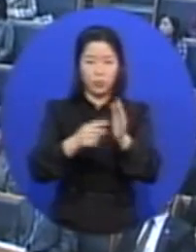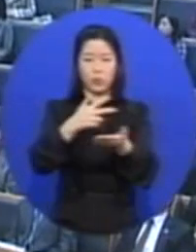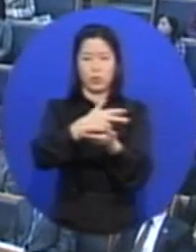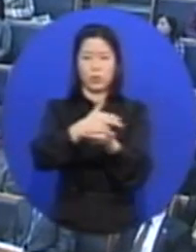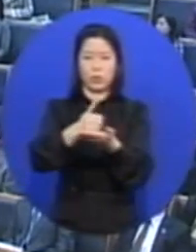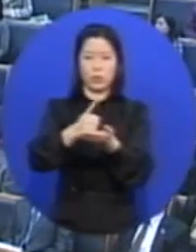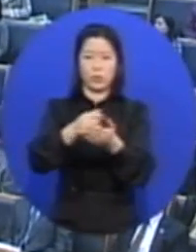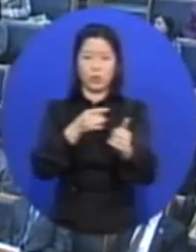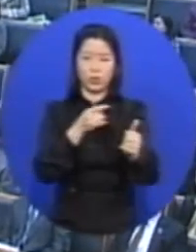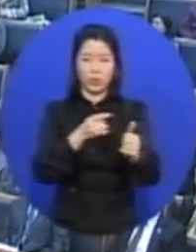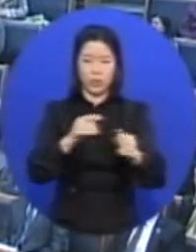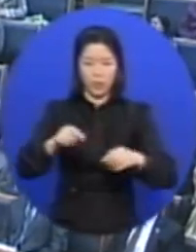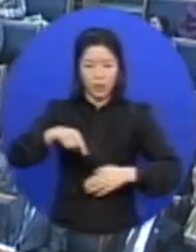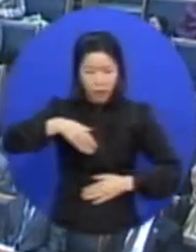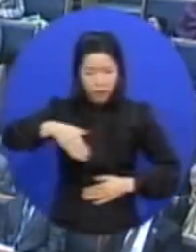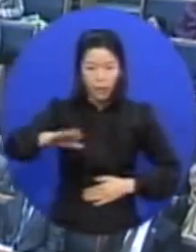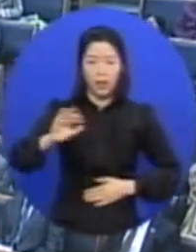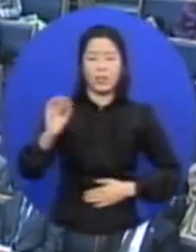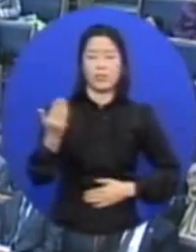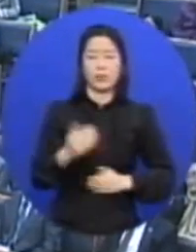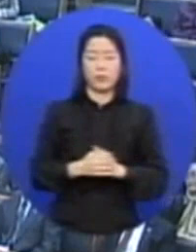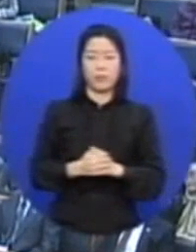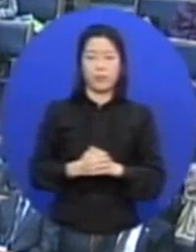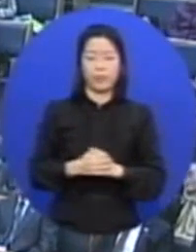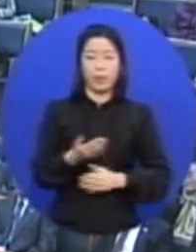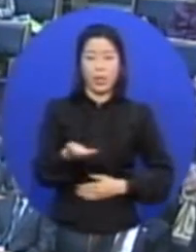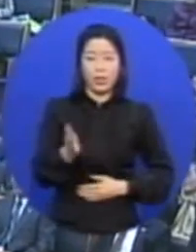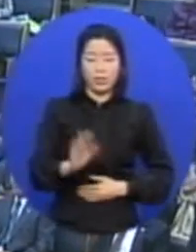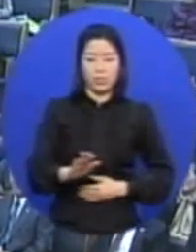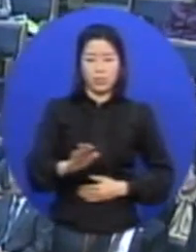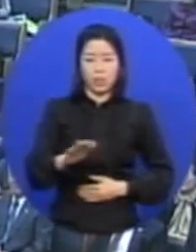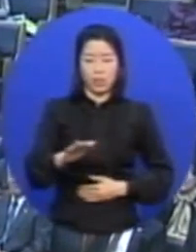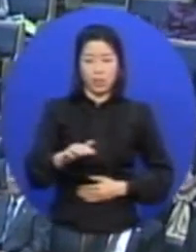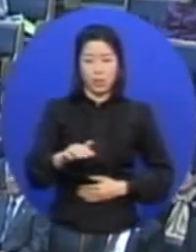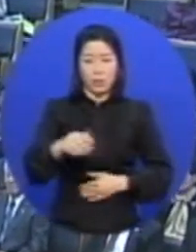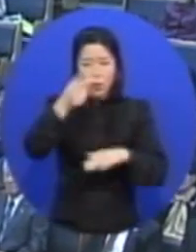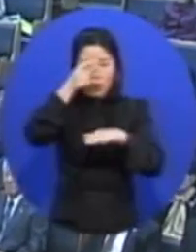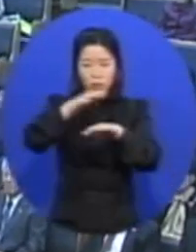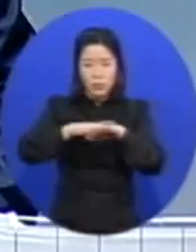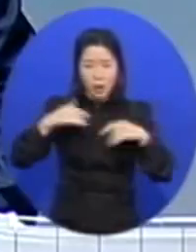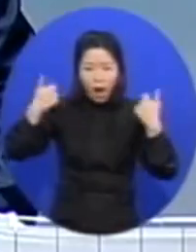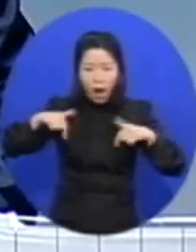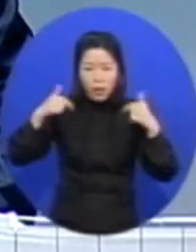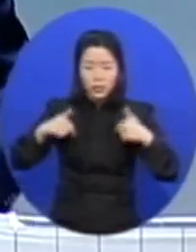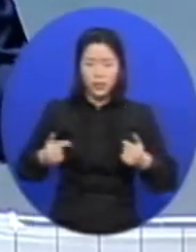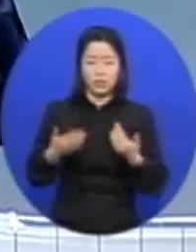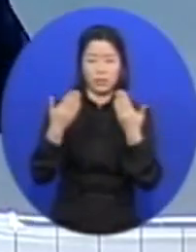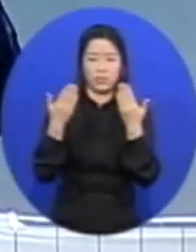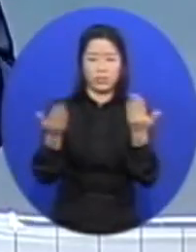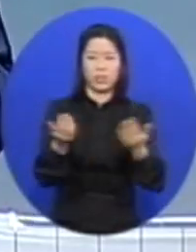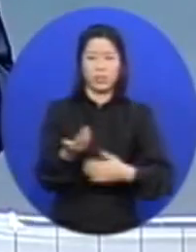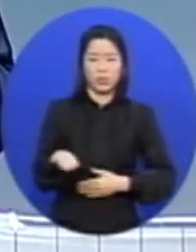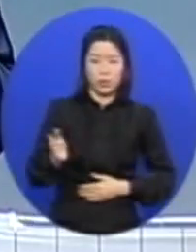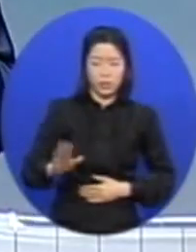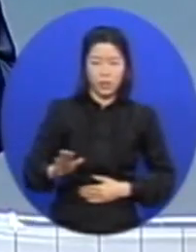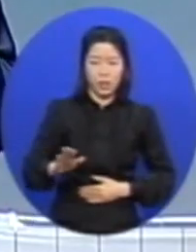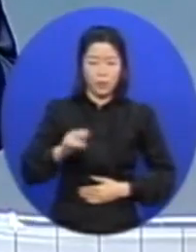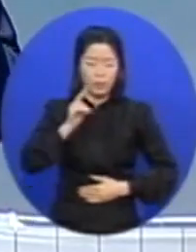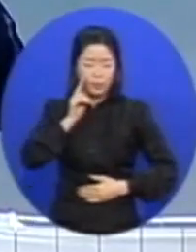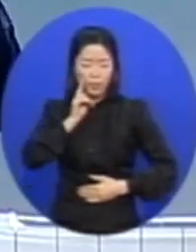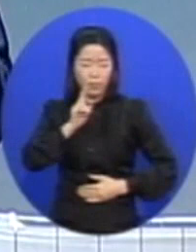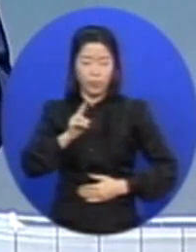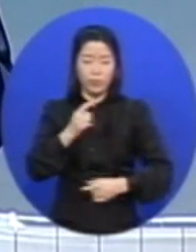하지 않습니까 근데 주일 입에 안 넣을 드리는 건데 아주 바쁜 일이 있고